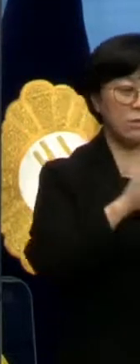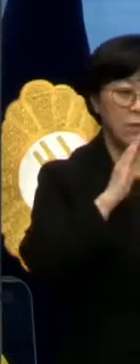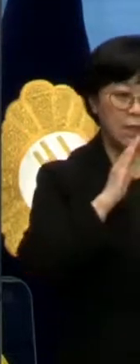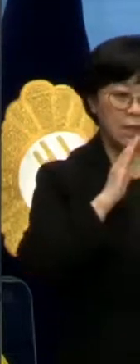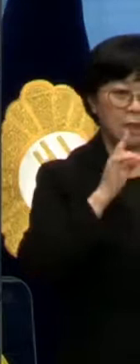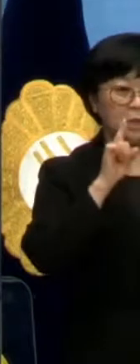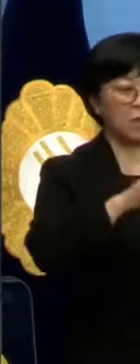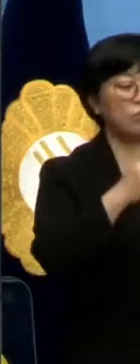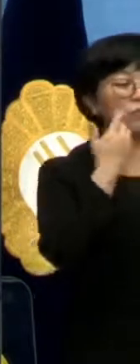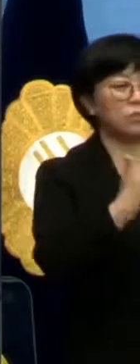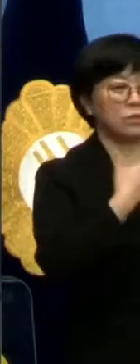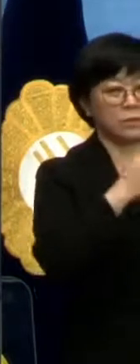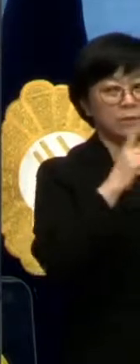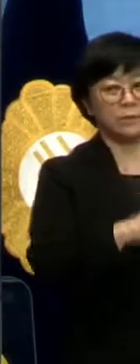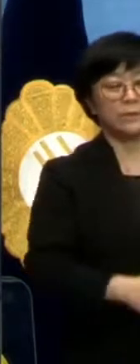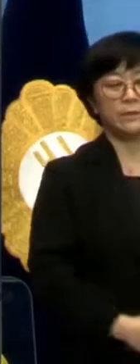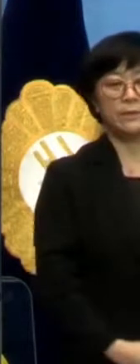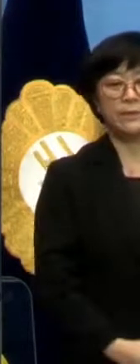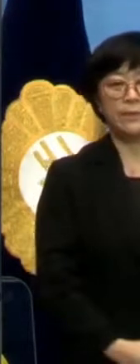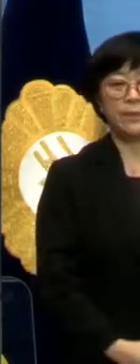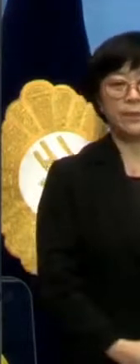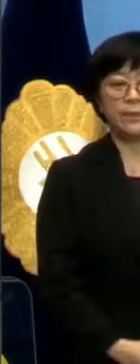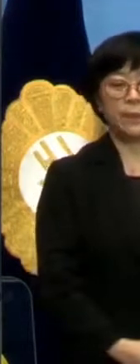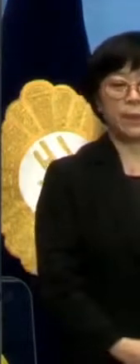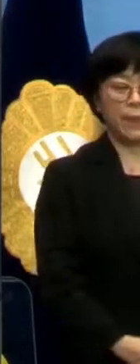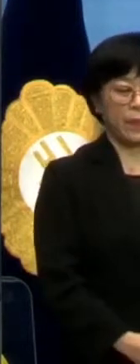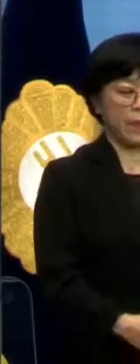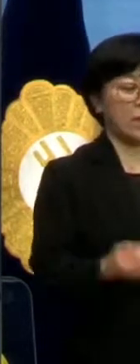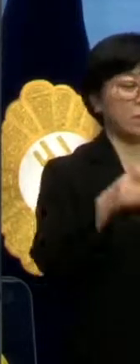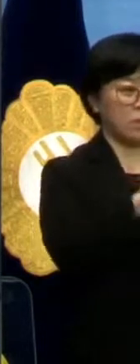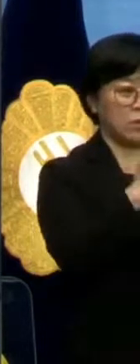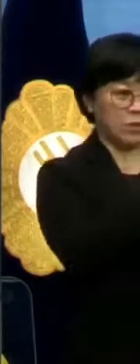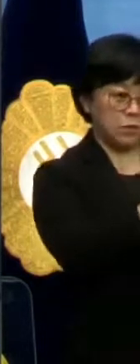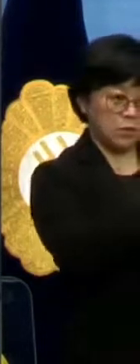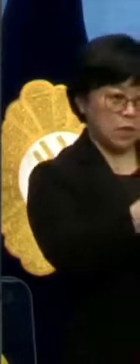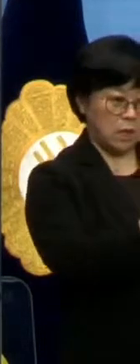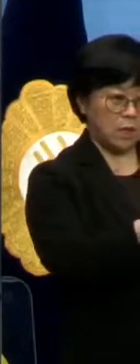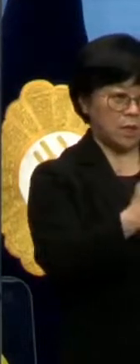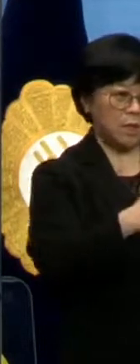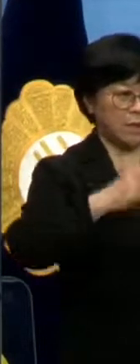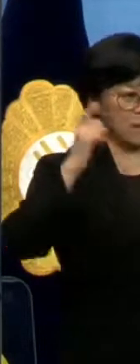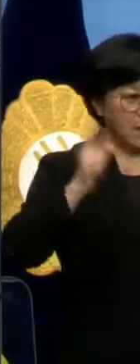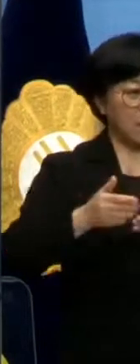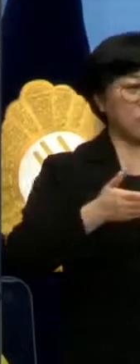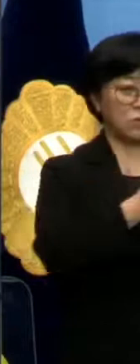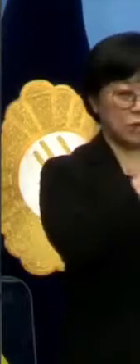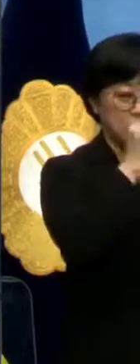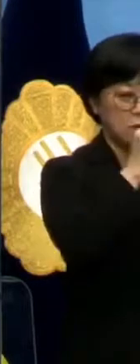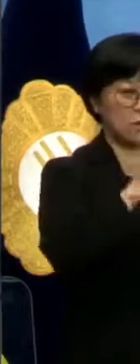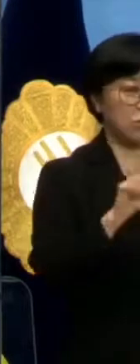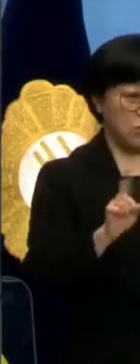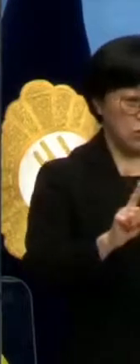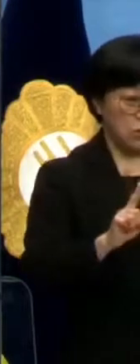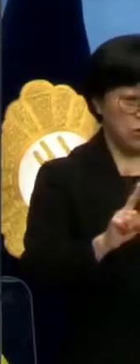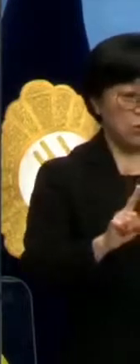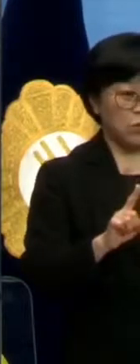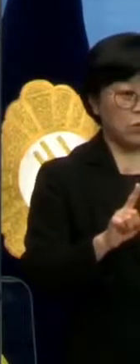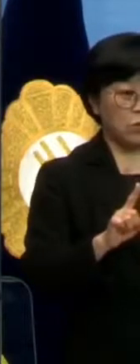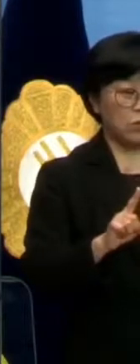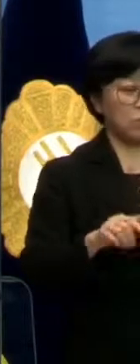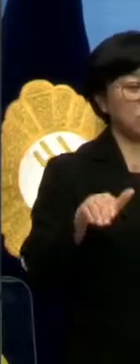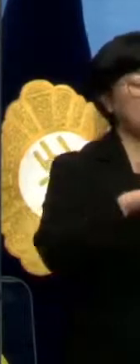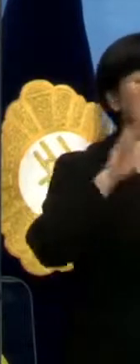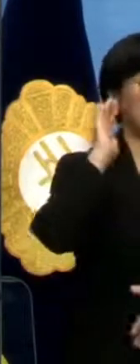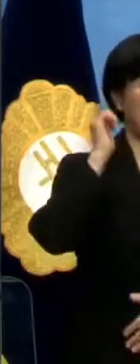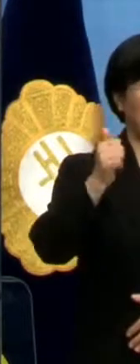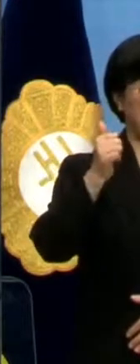되묻고 싶습니다 드 불어 민주당 의 강력히 축구 합니다 문재인